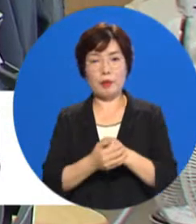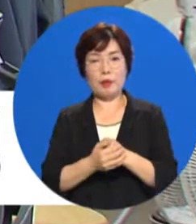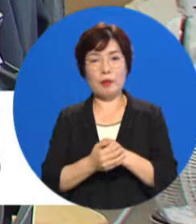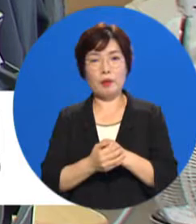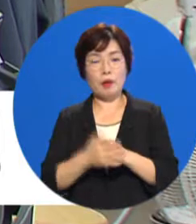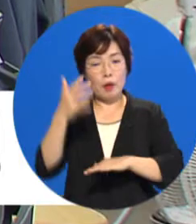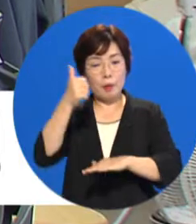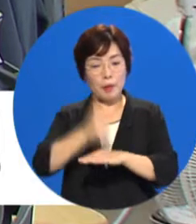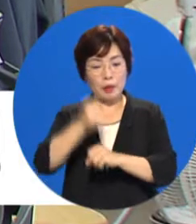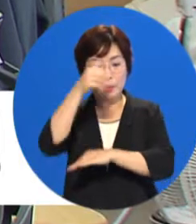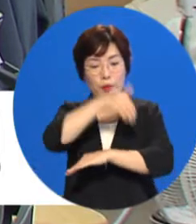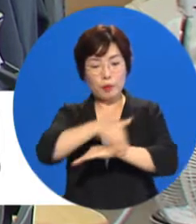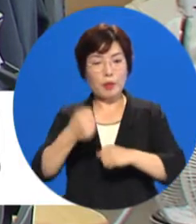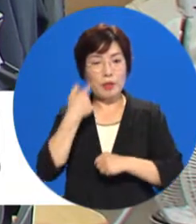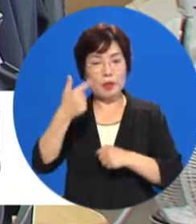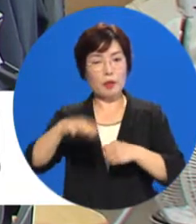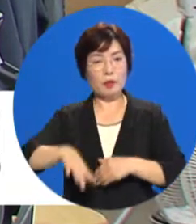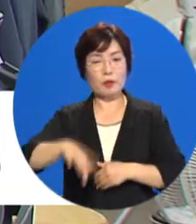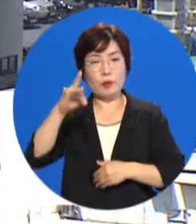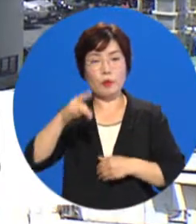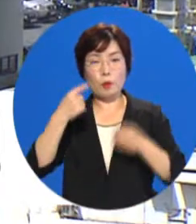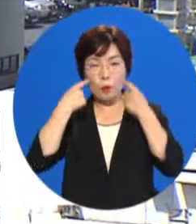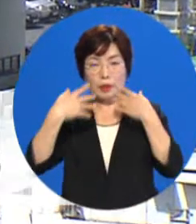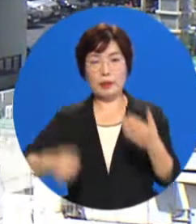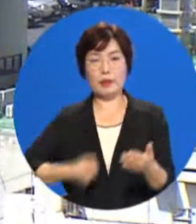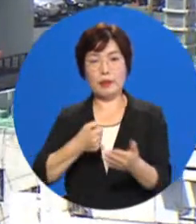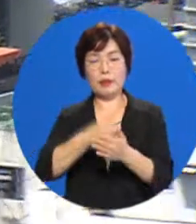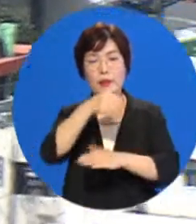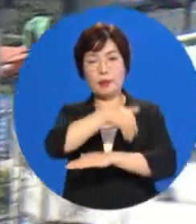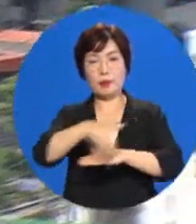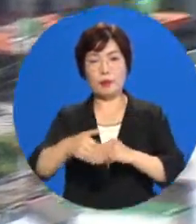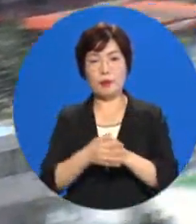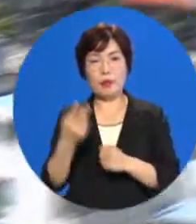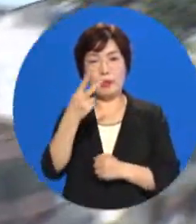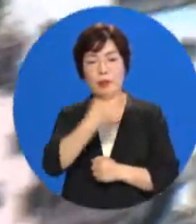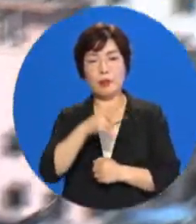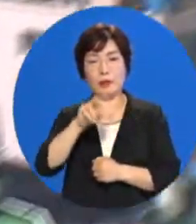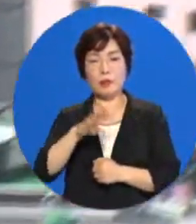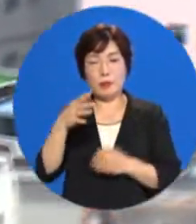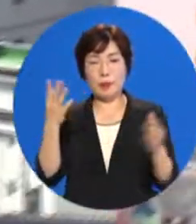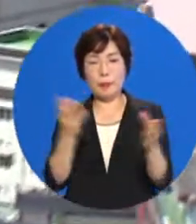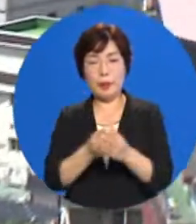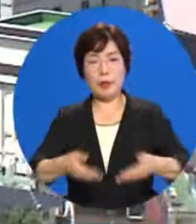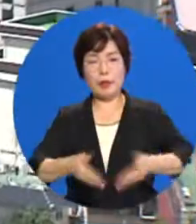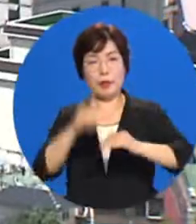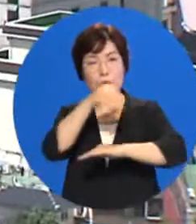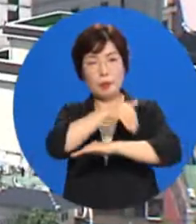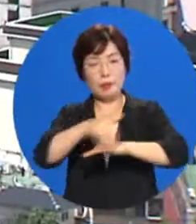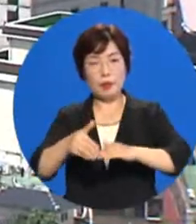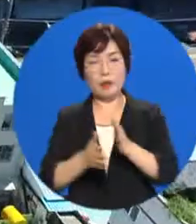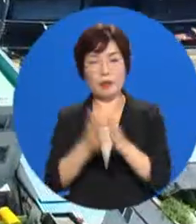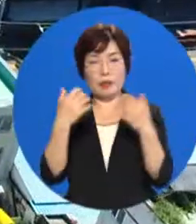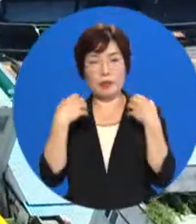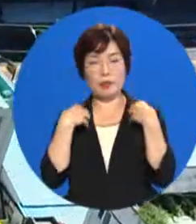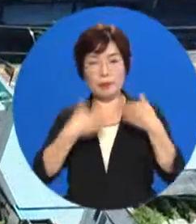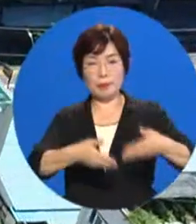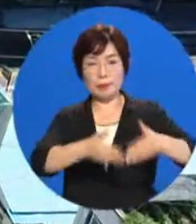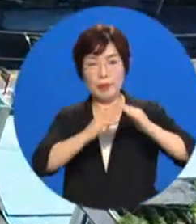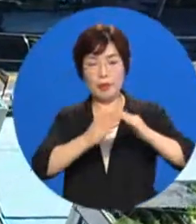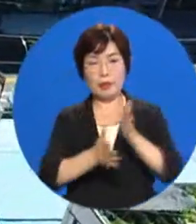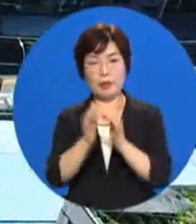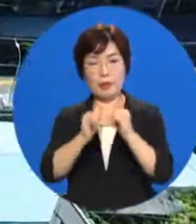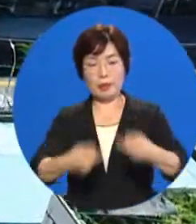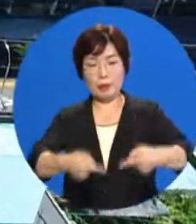최종 기본계획은 내년 초 확정됩니다 오는 2024년 준공되는 순천시 신청사 시민이